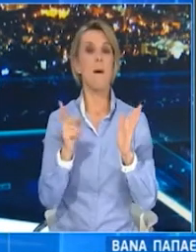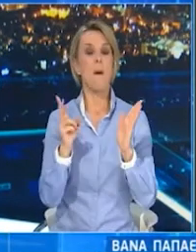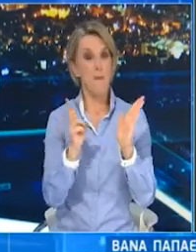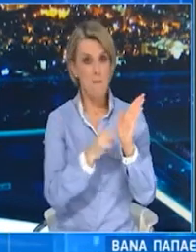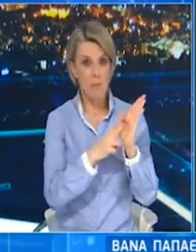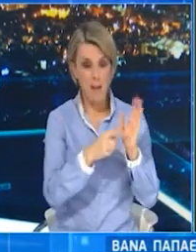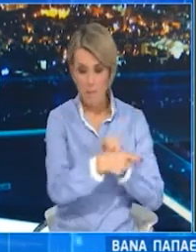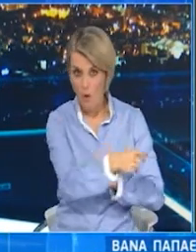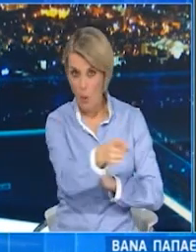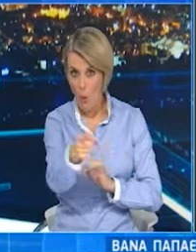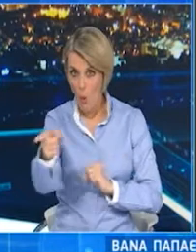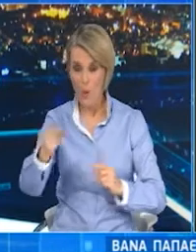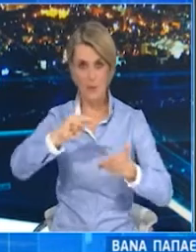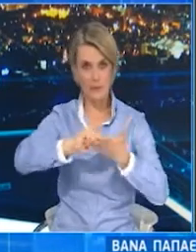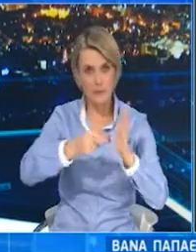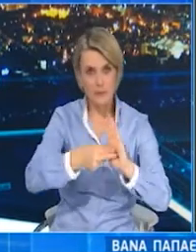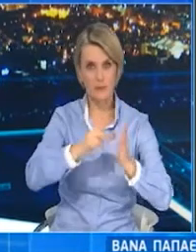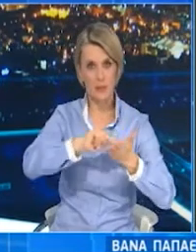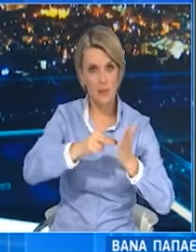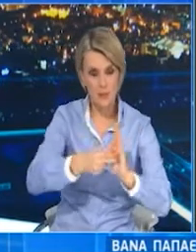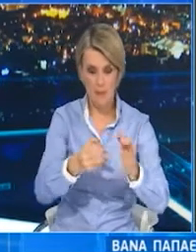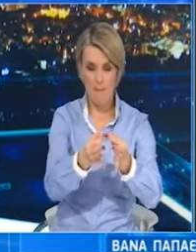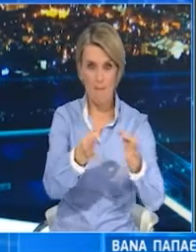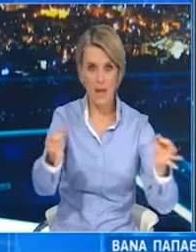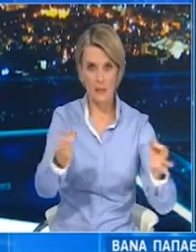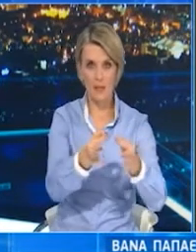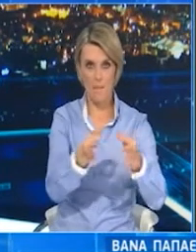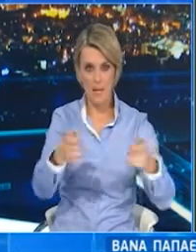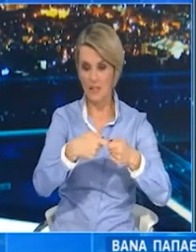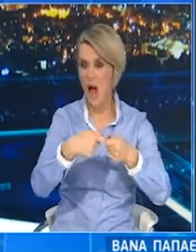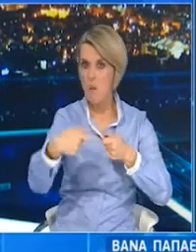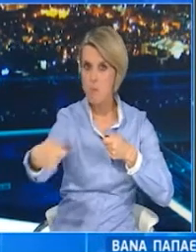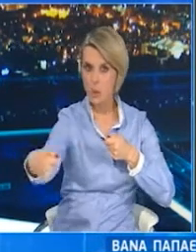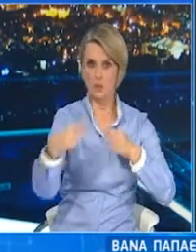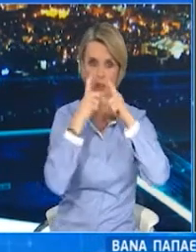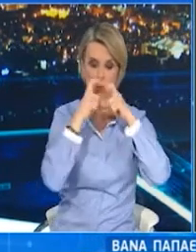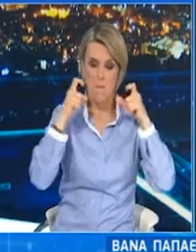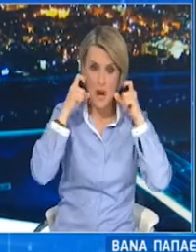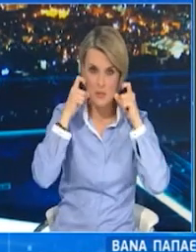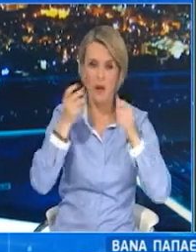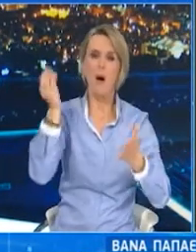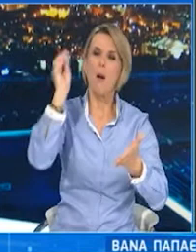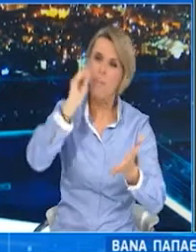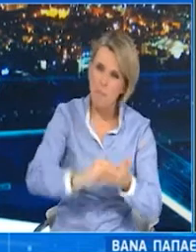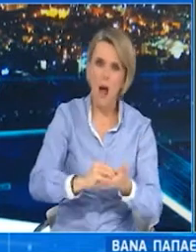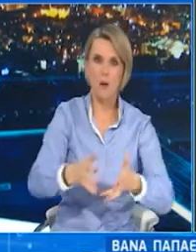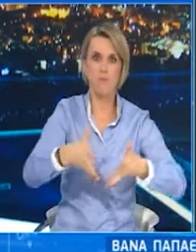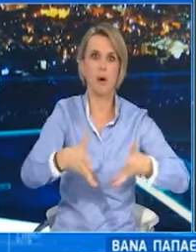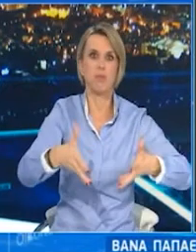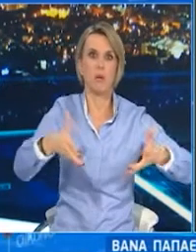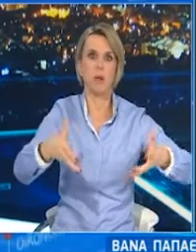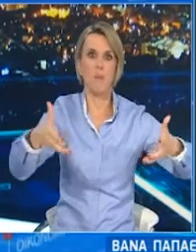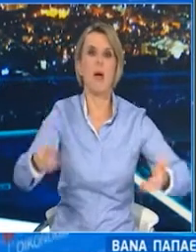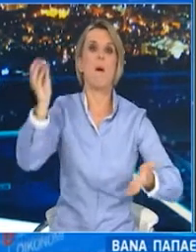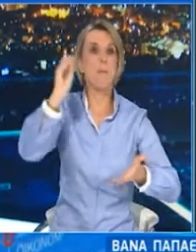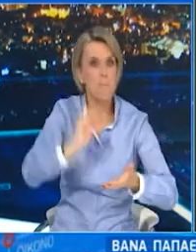συστάσεις της Επιτροπής μας για μείωση των συναναστροφών και του συνωστισμού, θα γεμίσουν και πάλι ξαφνικά και άδικα μετά από τόσους κόπους στα νοσοκομεία